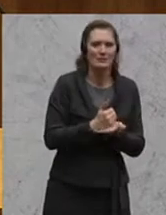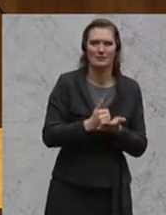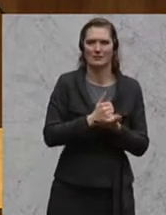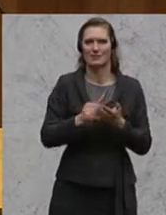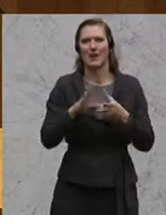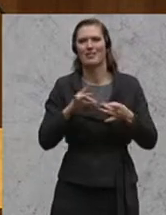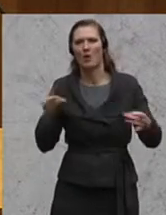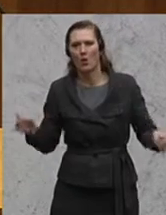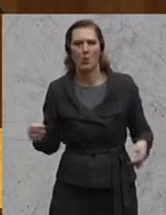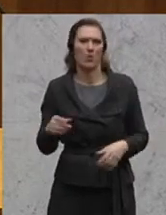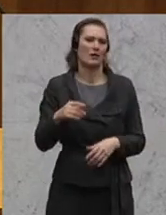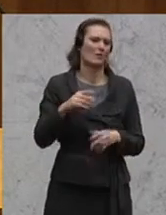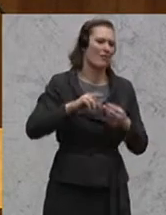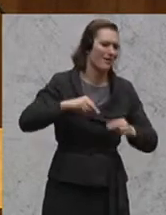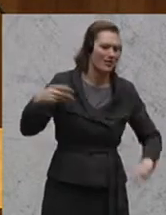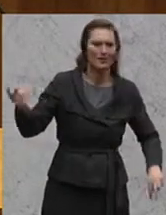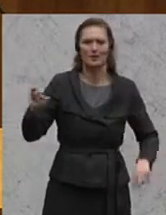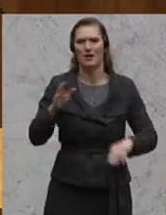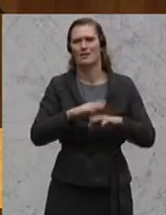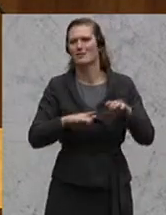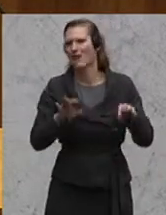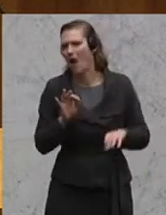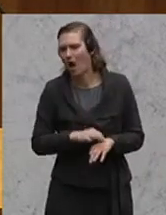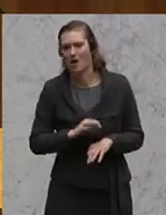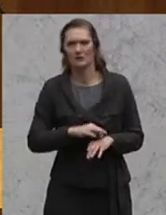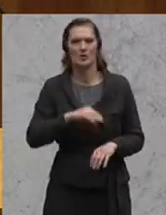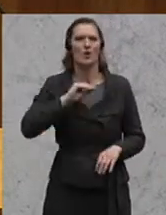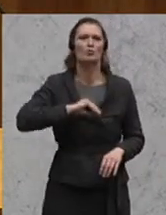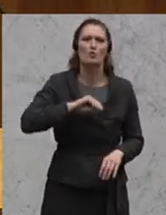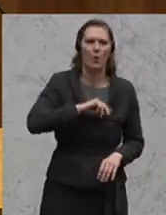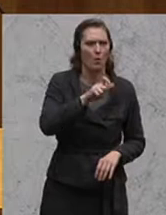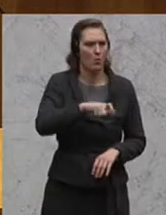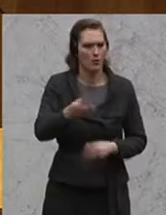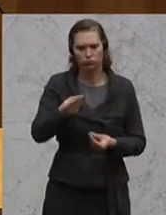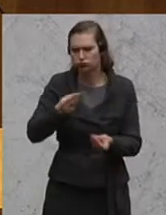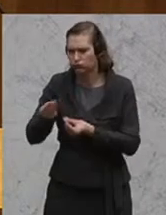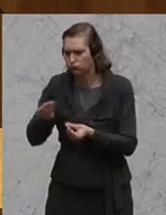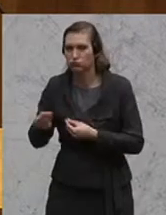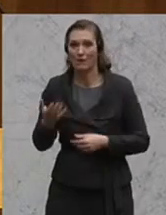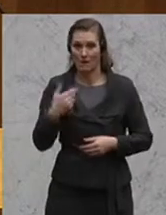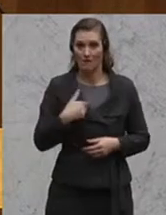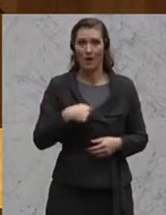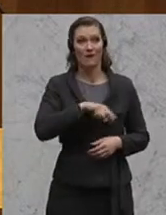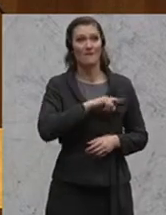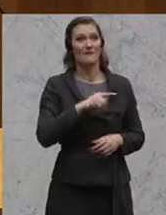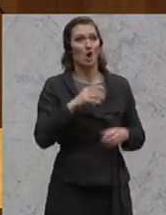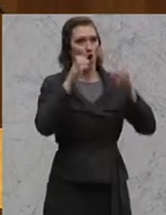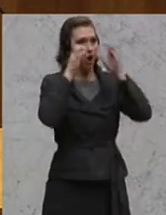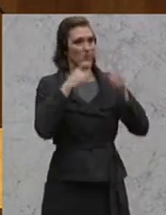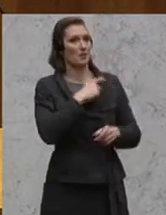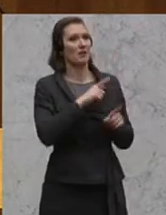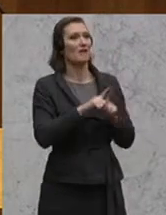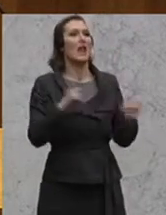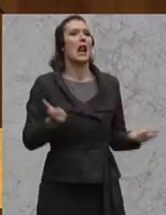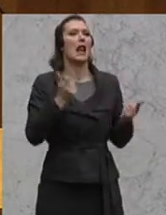Theologen, Genetiker, Kinderärzte, Psychologen. Wir haben uns bei diesem wichtigen Thema es uns sicherlich als ÖVP